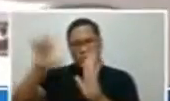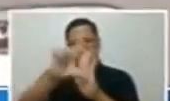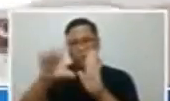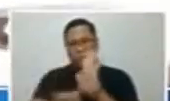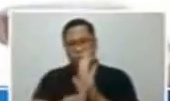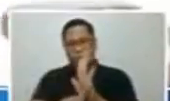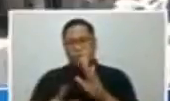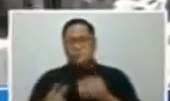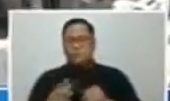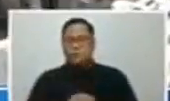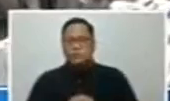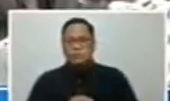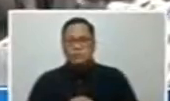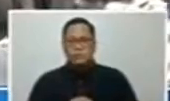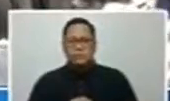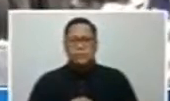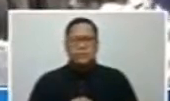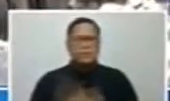sa pagpatupad ng ECQ.